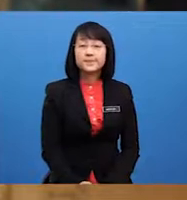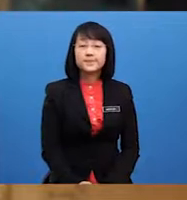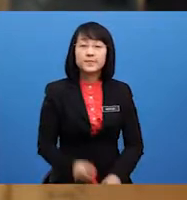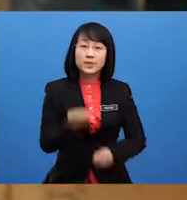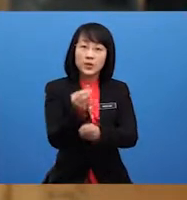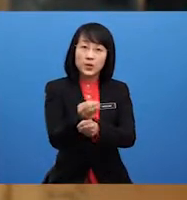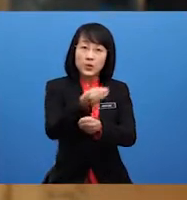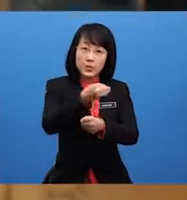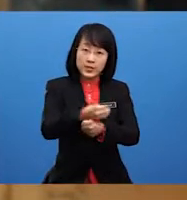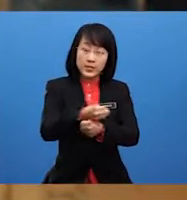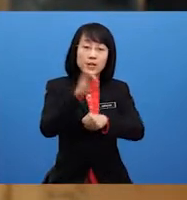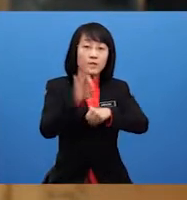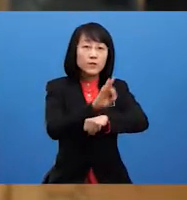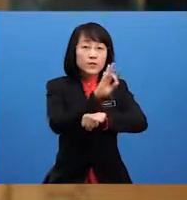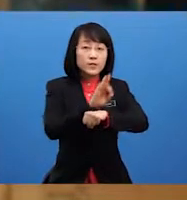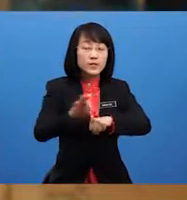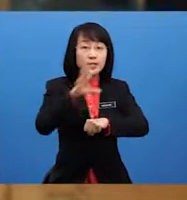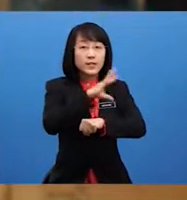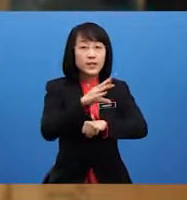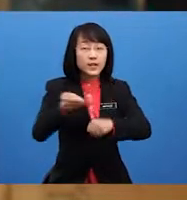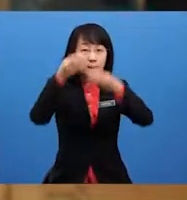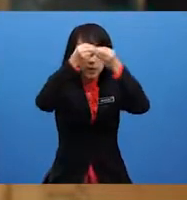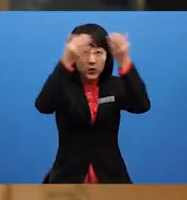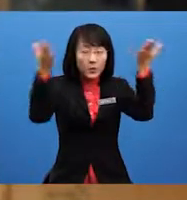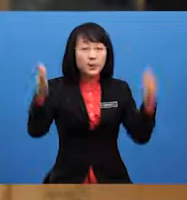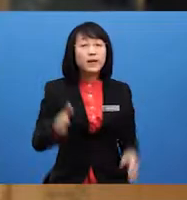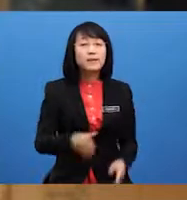maklumat lain tentang setiap kelas makanan.